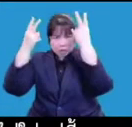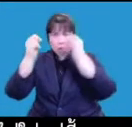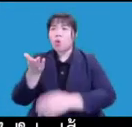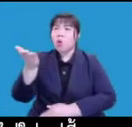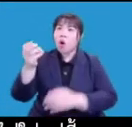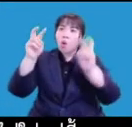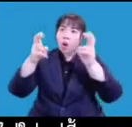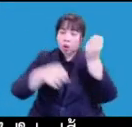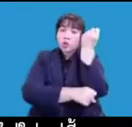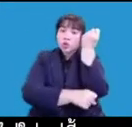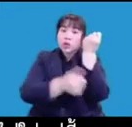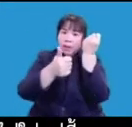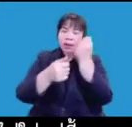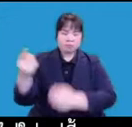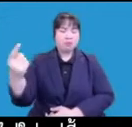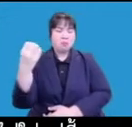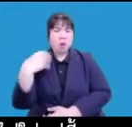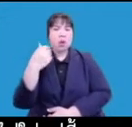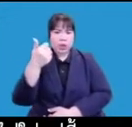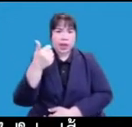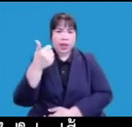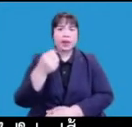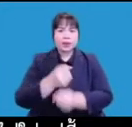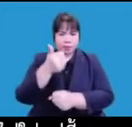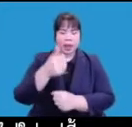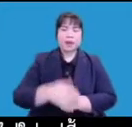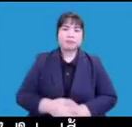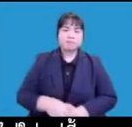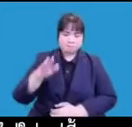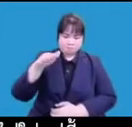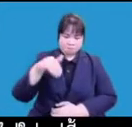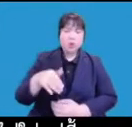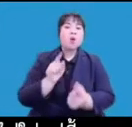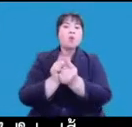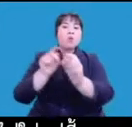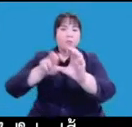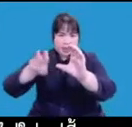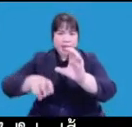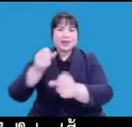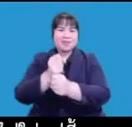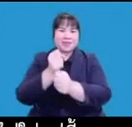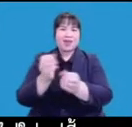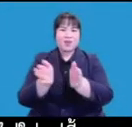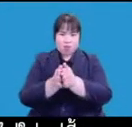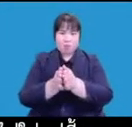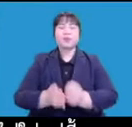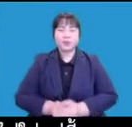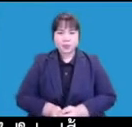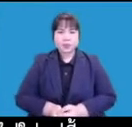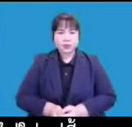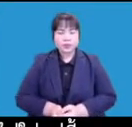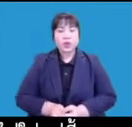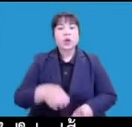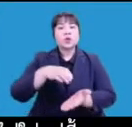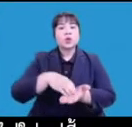ครับท่านนายกบอกว่าเอาเลยนะครับก็เลยไปเดินไปจูงมือกับทาง Nextech เนี่ยร่วมทำงานขึ้นมาแล้วด้วยความโชคดีที่สุดนะครับเมือง